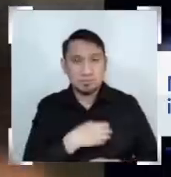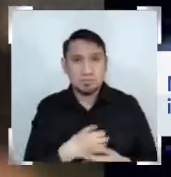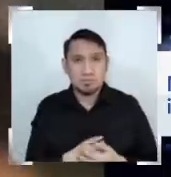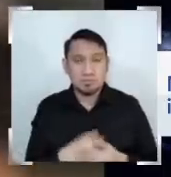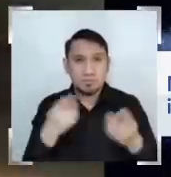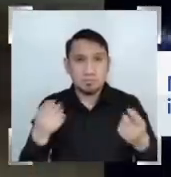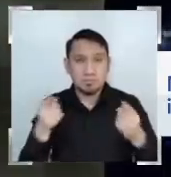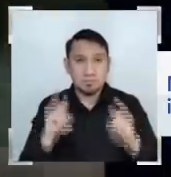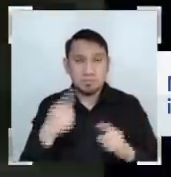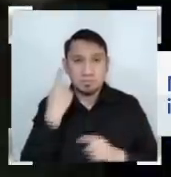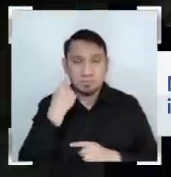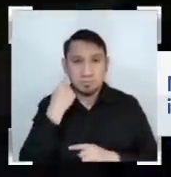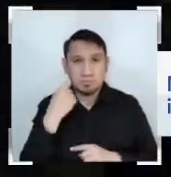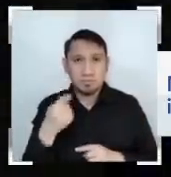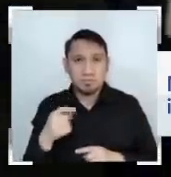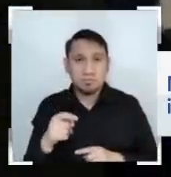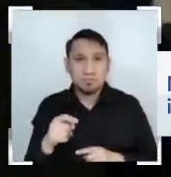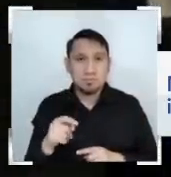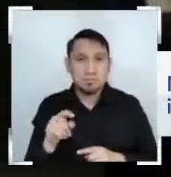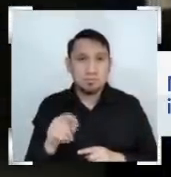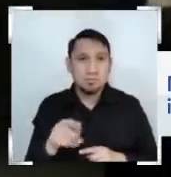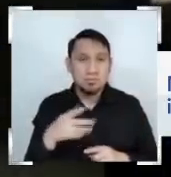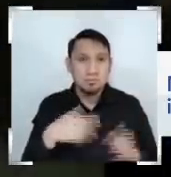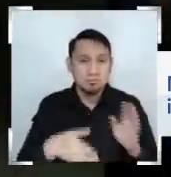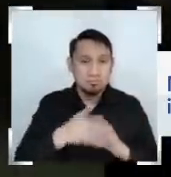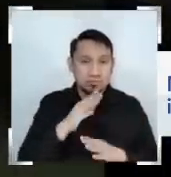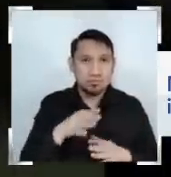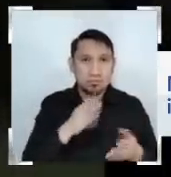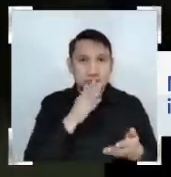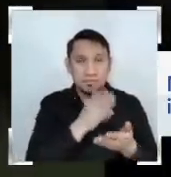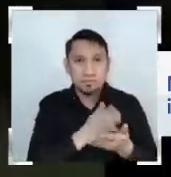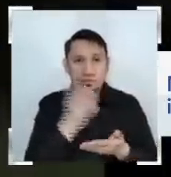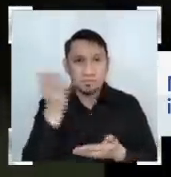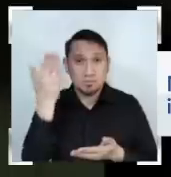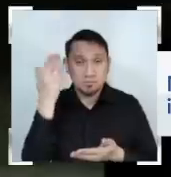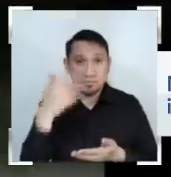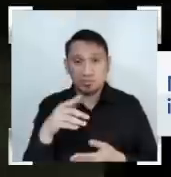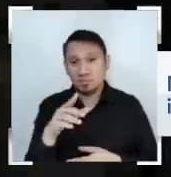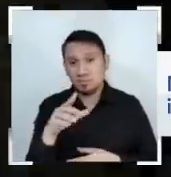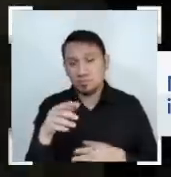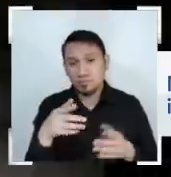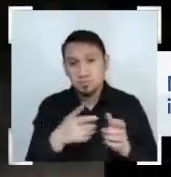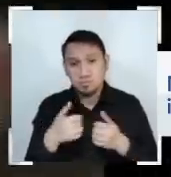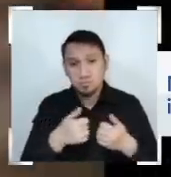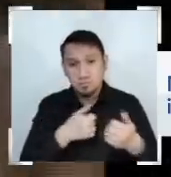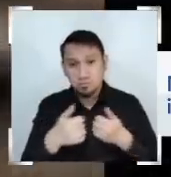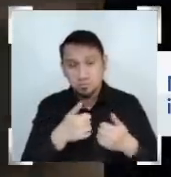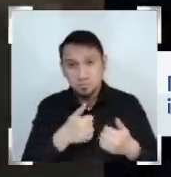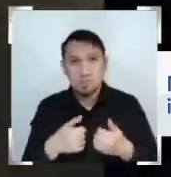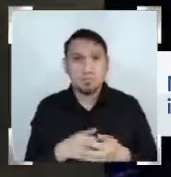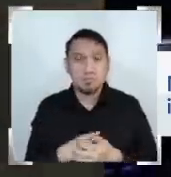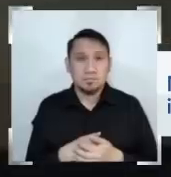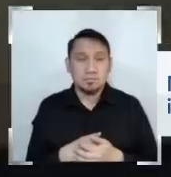karera kaninang madaling araw lampas sa isang checkpoint. Napatigil na raw nila noon ang mga drag racer na paboritong pagkarerahan ang Marcos